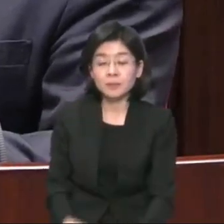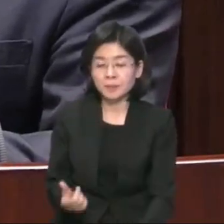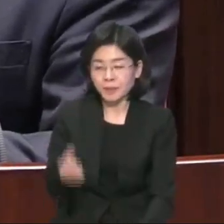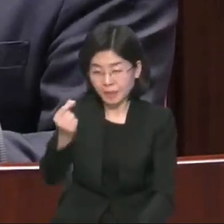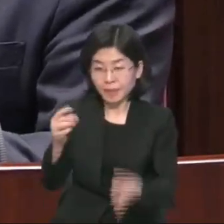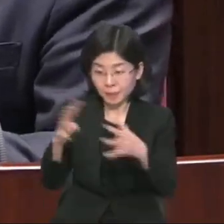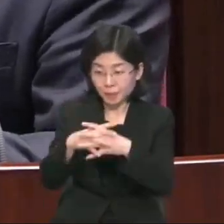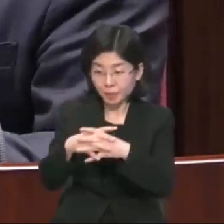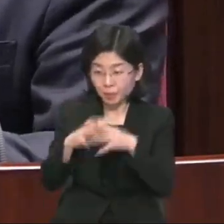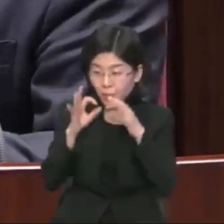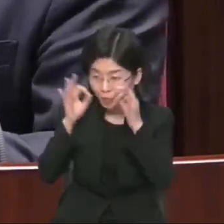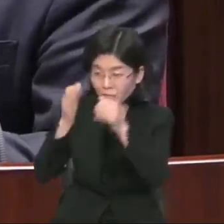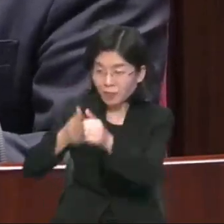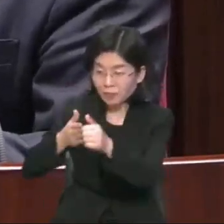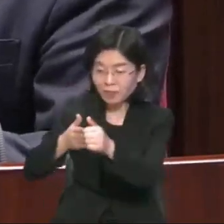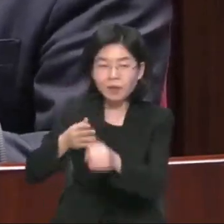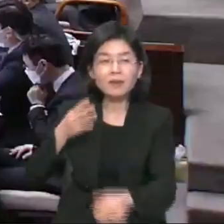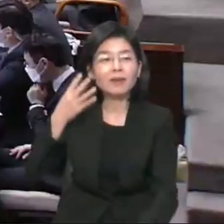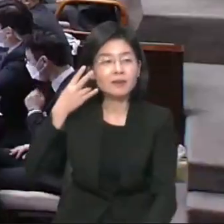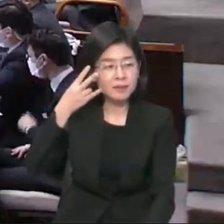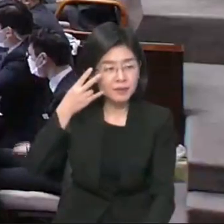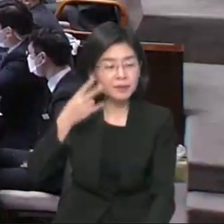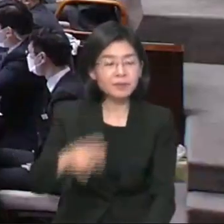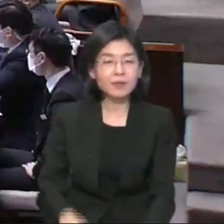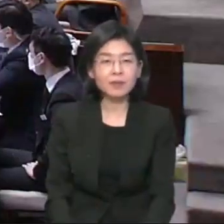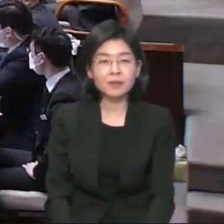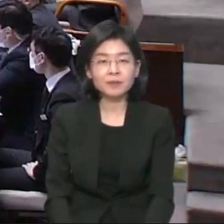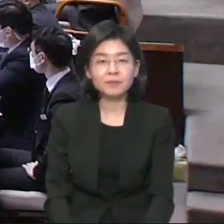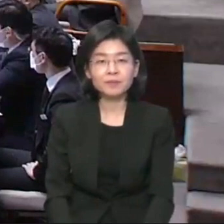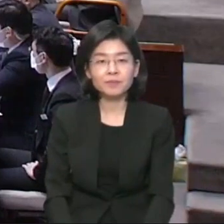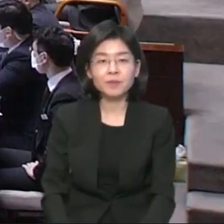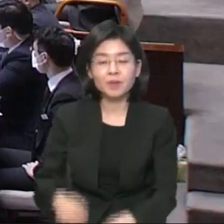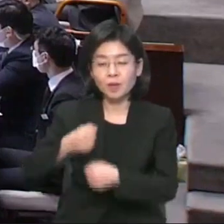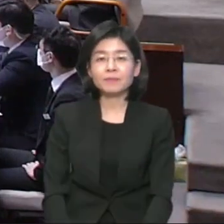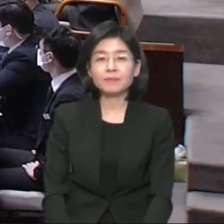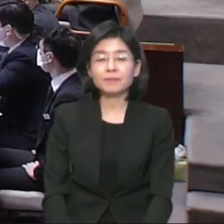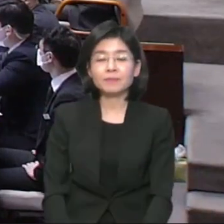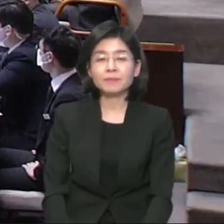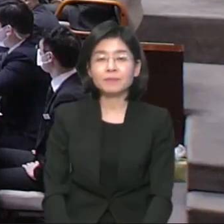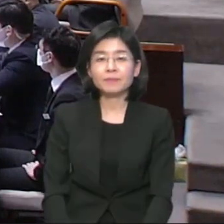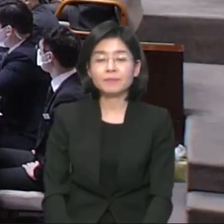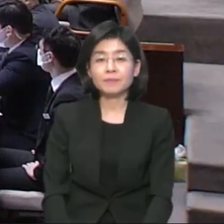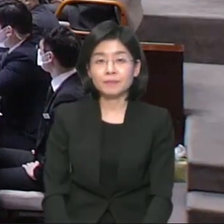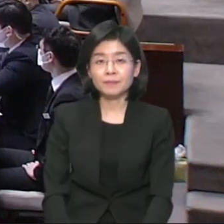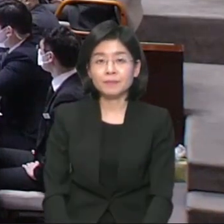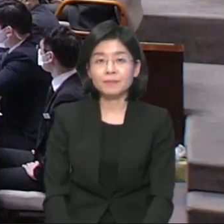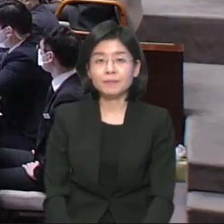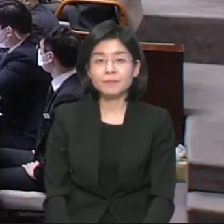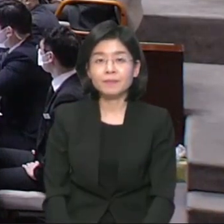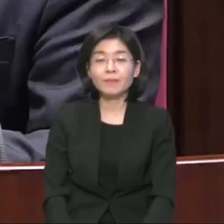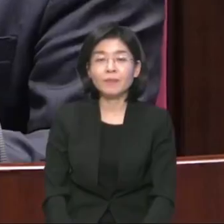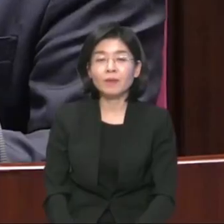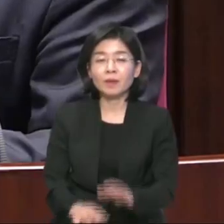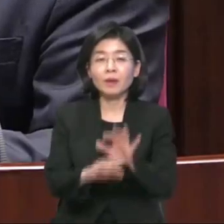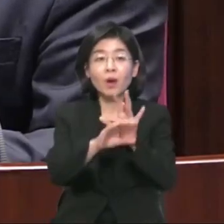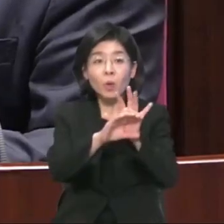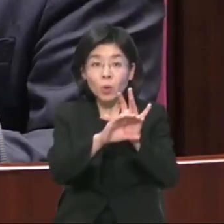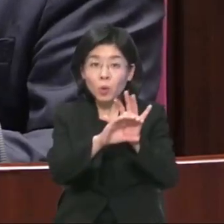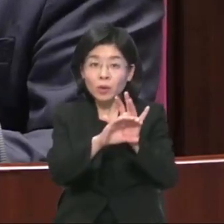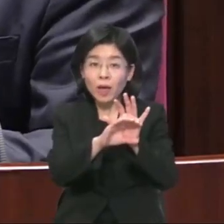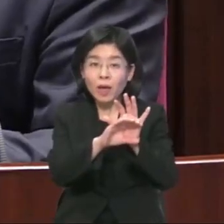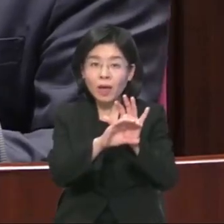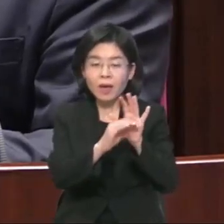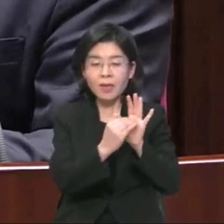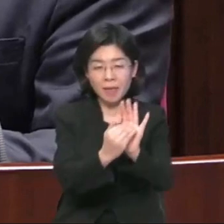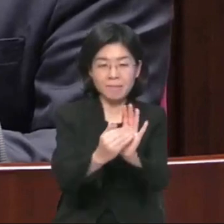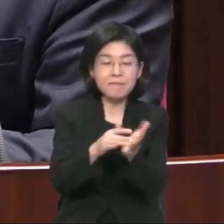하도록 해주십시오. 네, 그렇게 들어가십시오. 국방부 장관님 나와주십시오. 장관님, 우리 코로나19